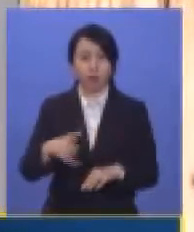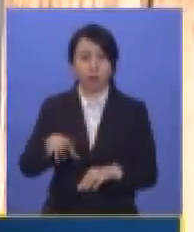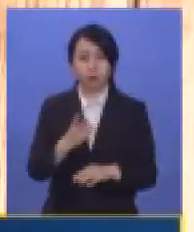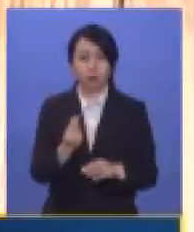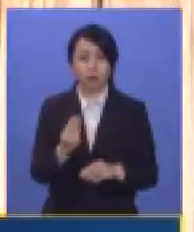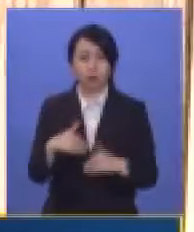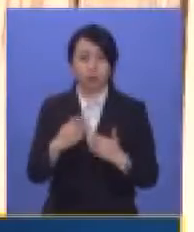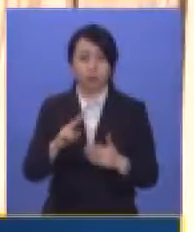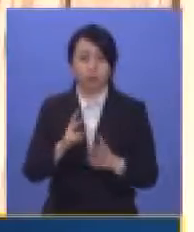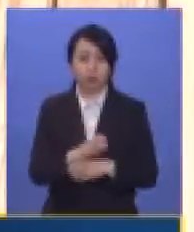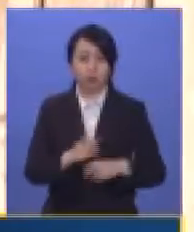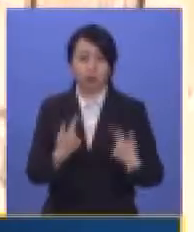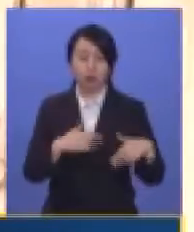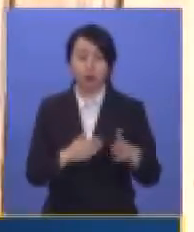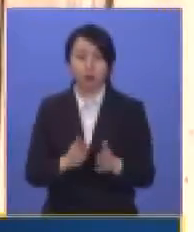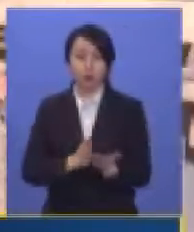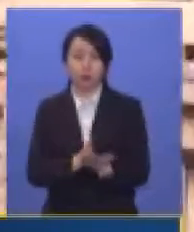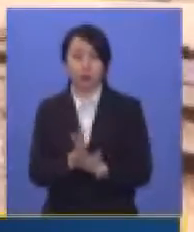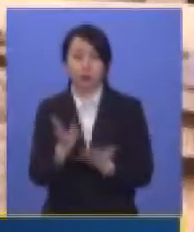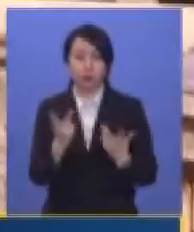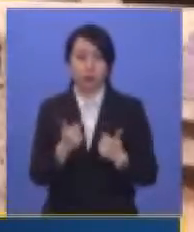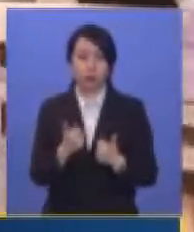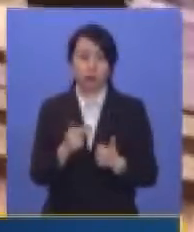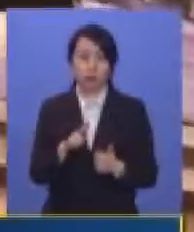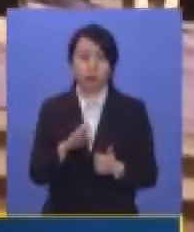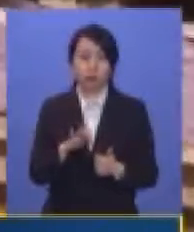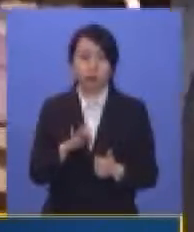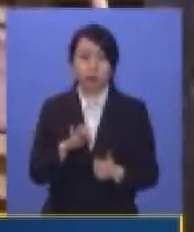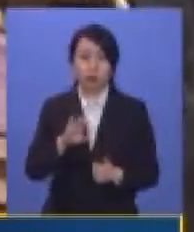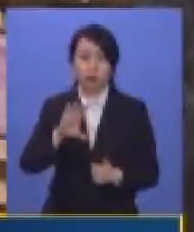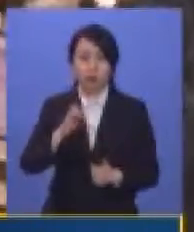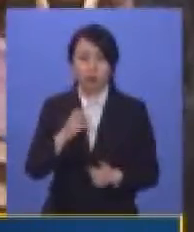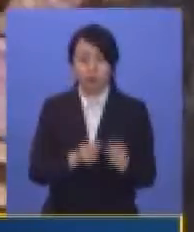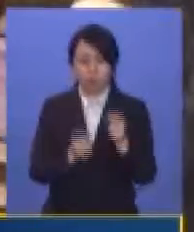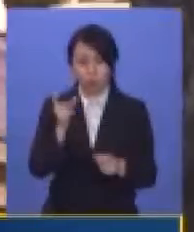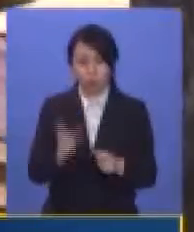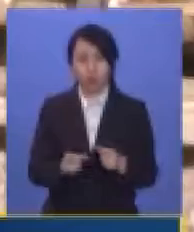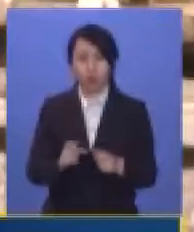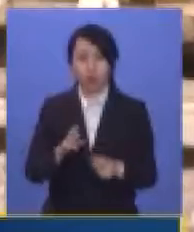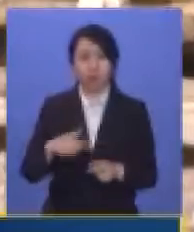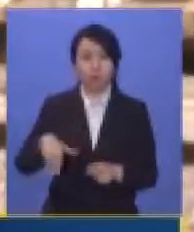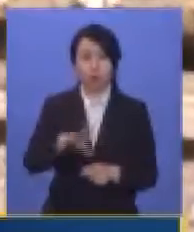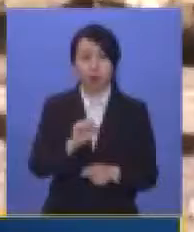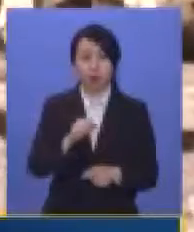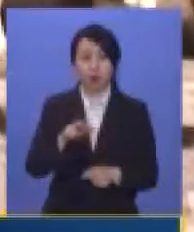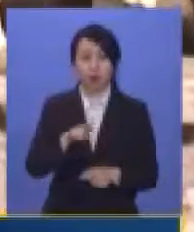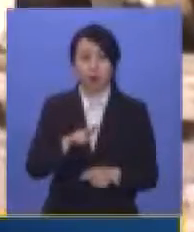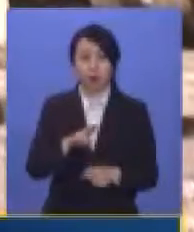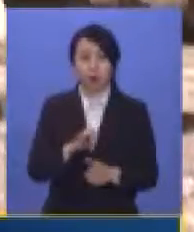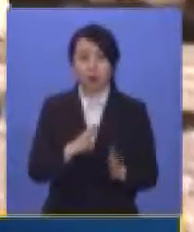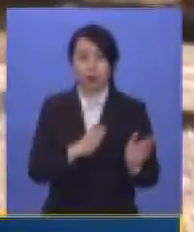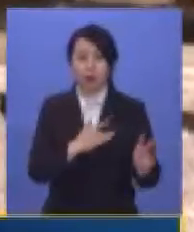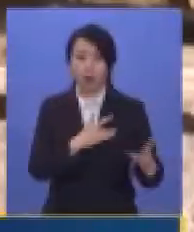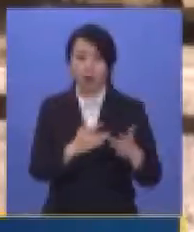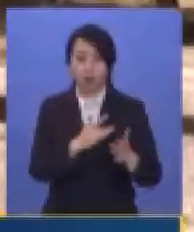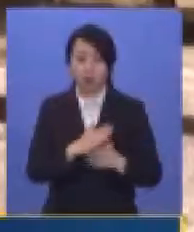со сбора вторичного сырья организаторы направят на счет приюта. Каиржан Айсин, руководитель проекта «Бергемос Аяла», в рядах экоактивистов